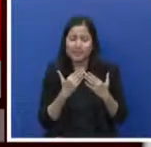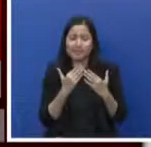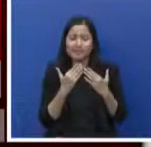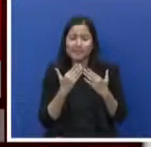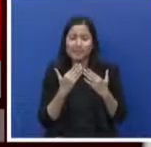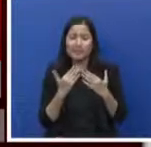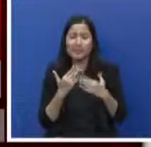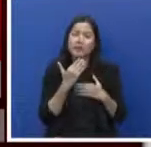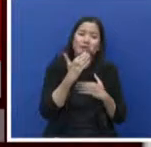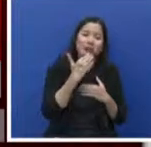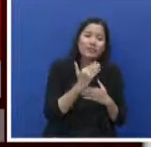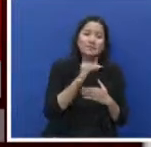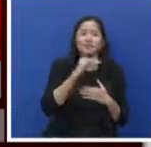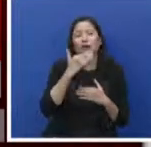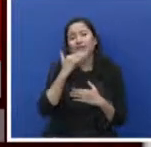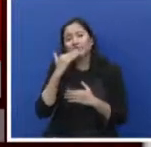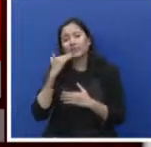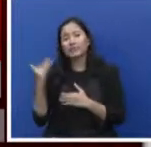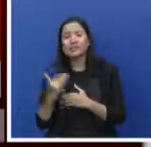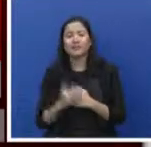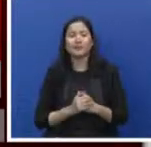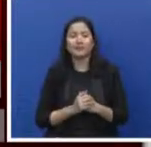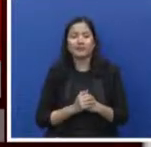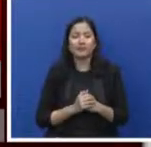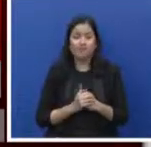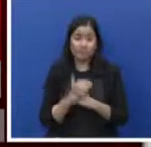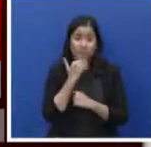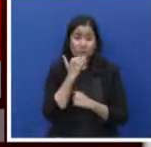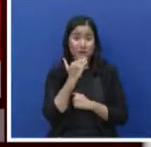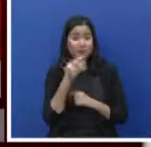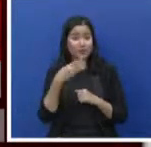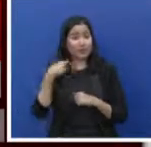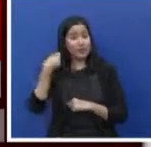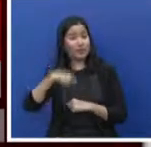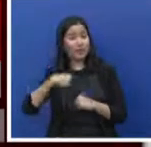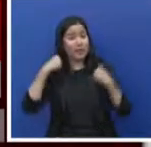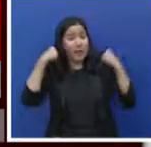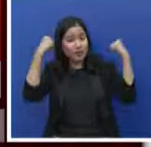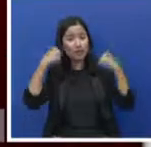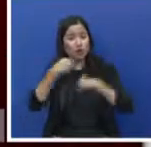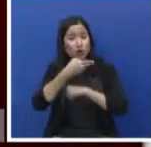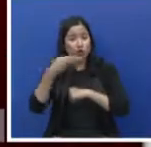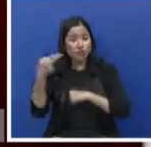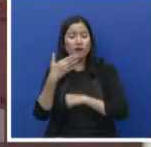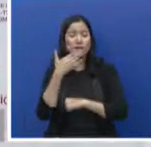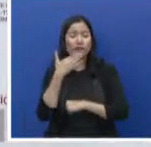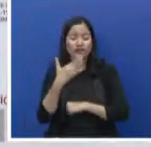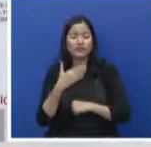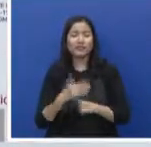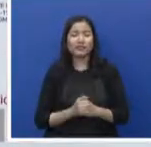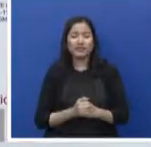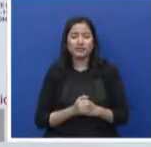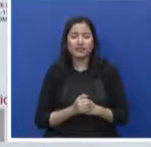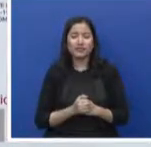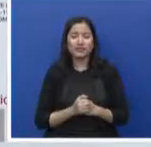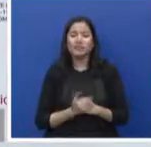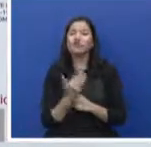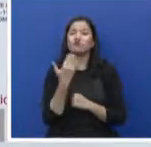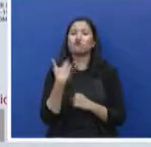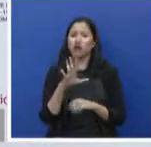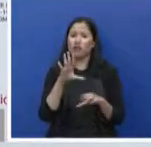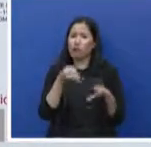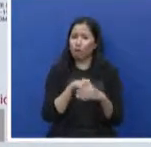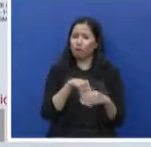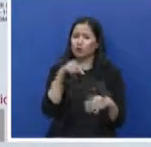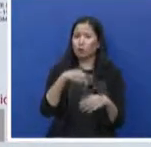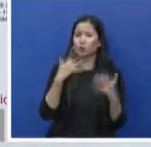Sinta sama Pak Jonathan, terima kasih banyak. Terima kasih banyak Bapak Menteri Kesehatan Republik Indonesia, Pak Budi Gunadi Sadikin yang sudah berkenan bergabung